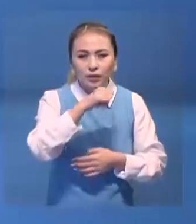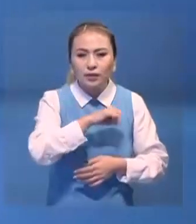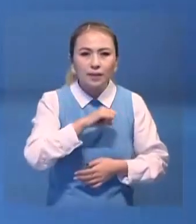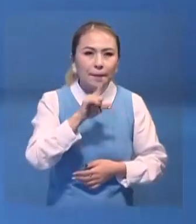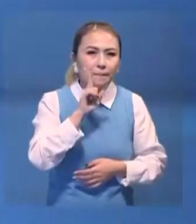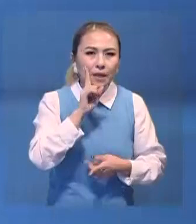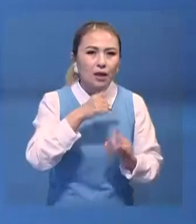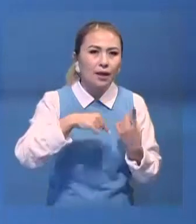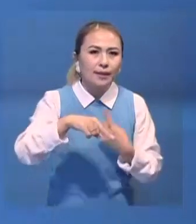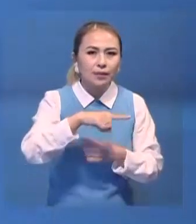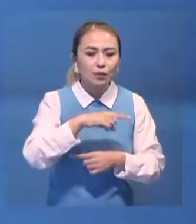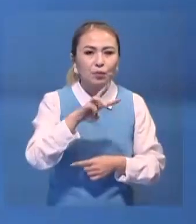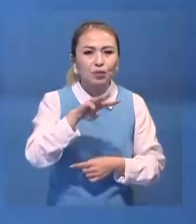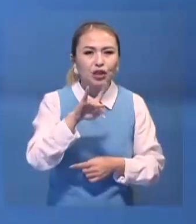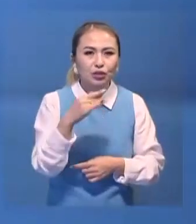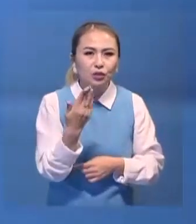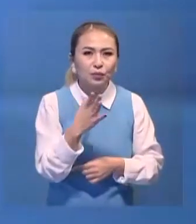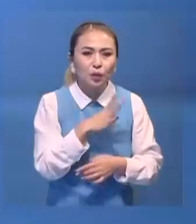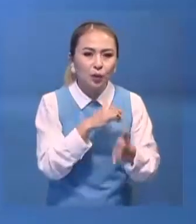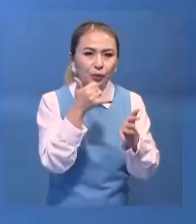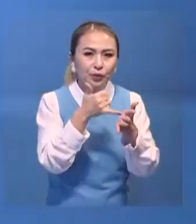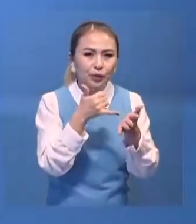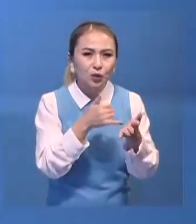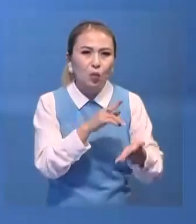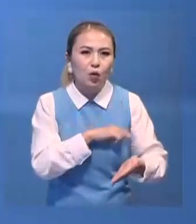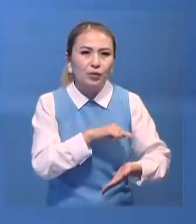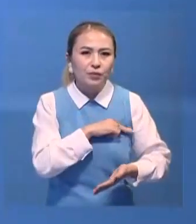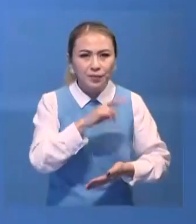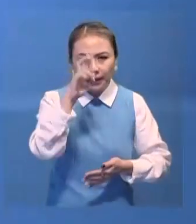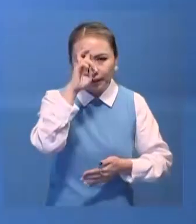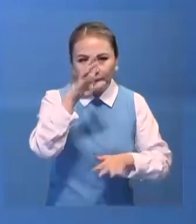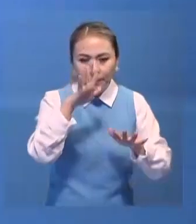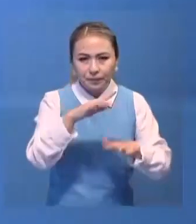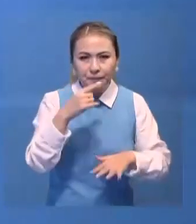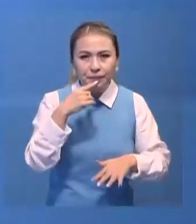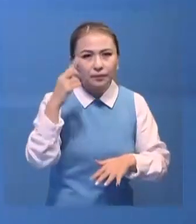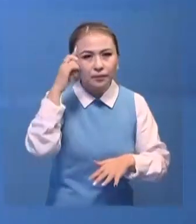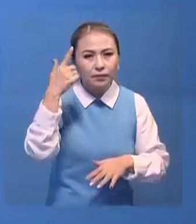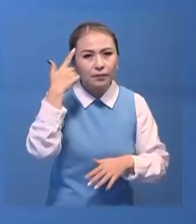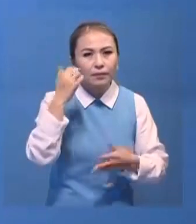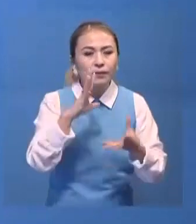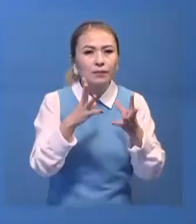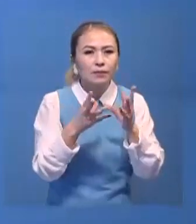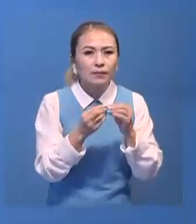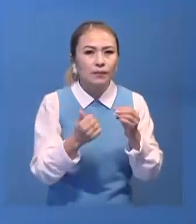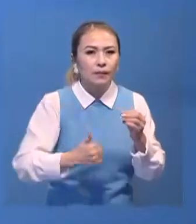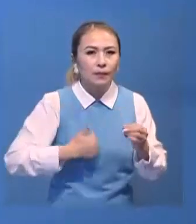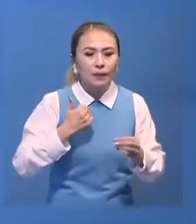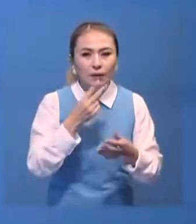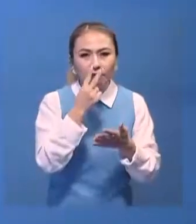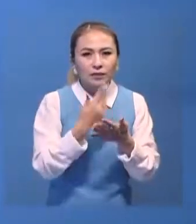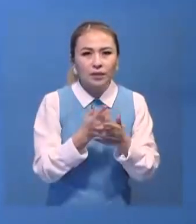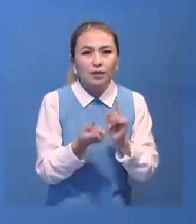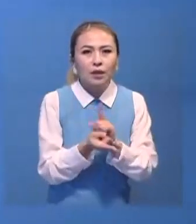кәсіпқой атанды. Мырыш цехында күйдіруші болып істейтін ол мемлекеттік тілді жетік меңгерген. Бірақ онысын мақтаныш